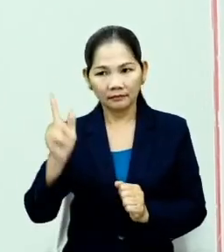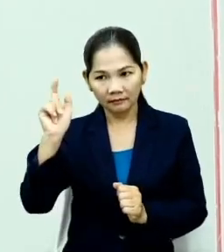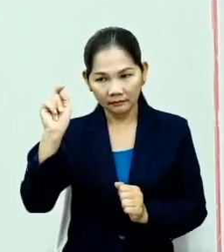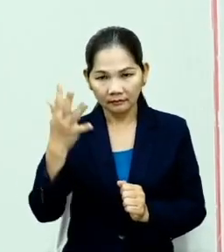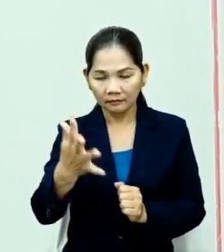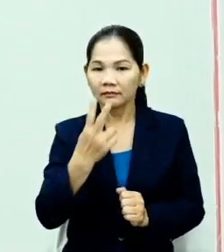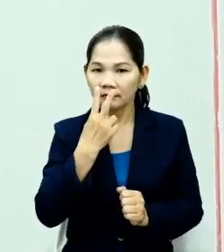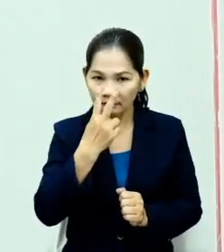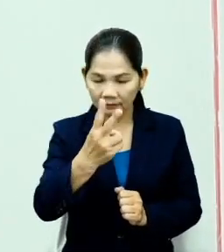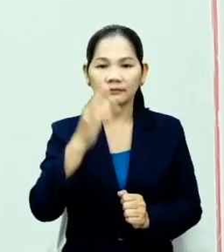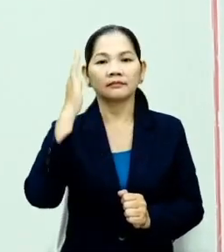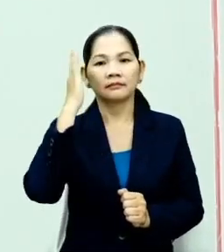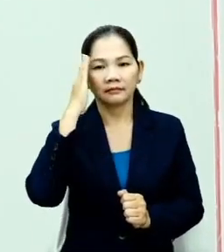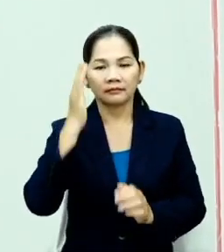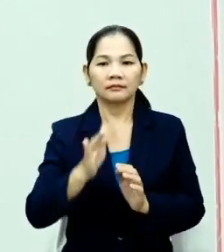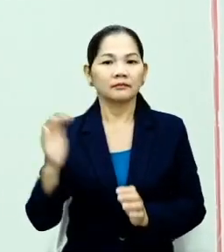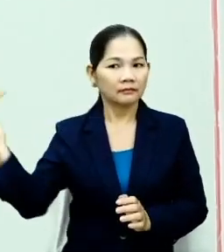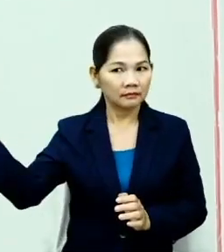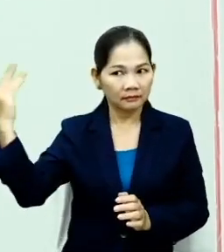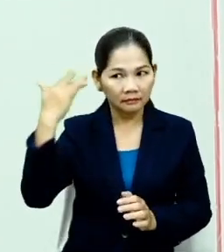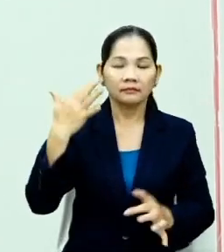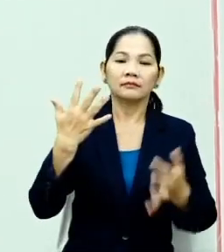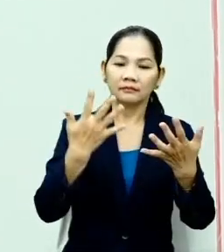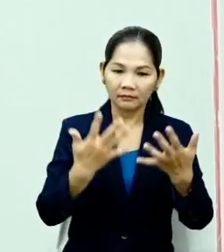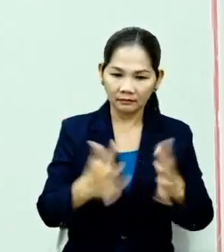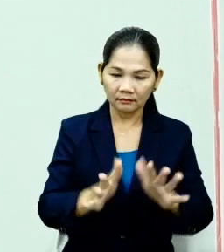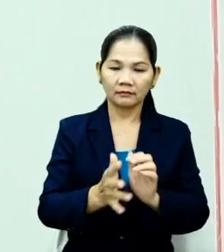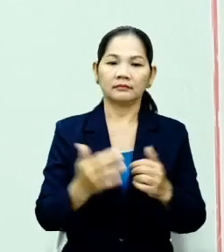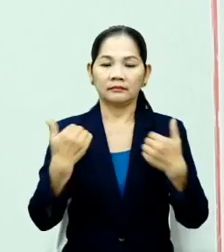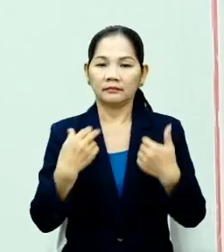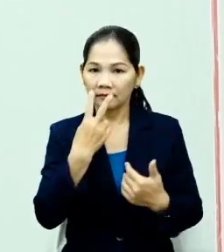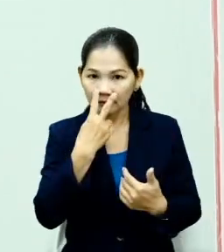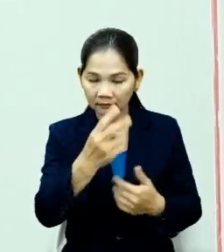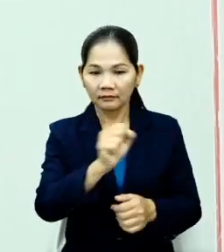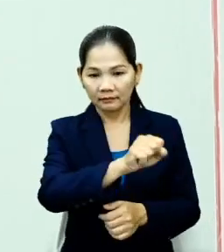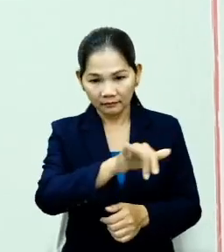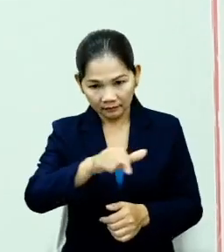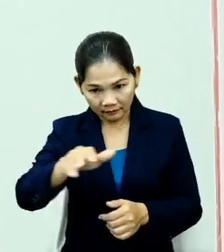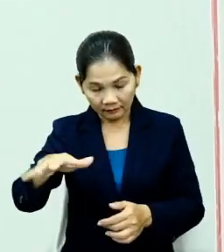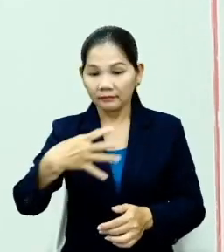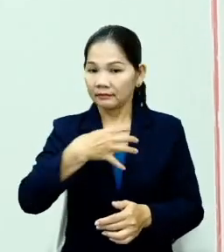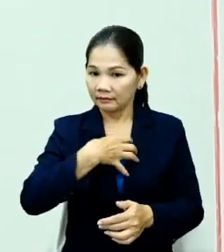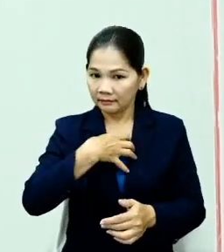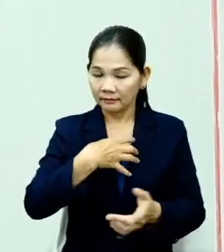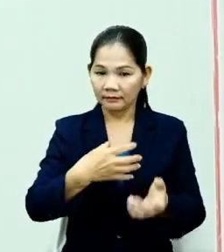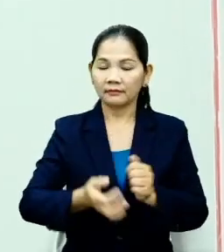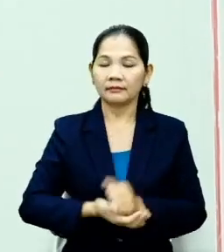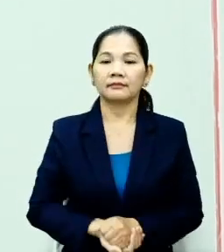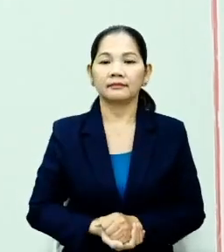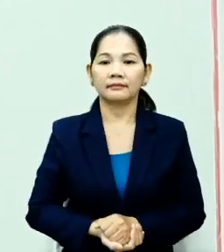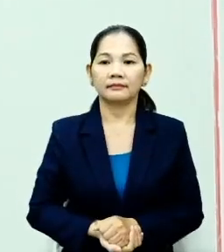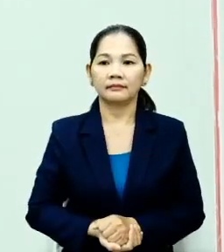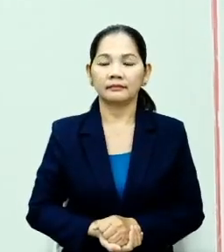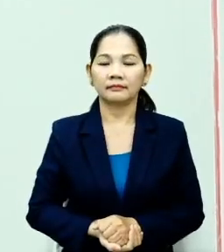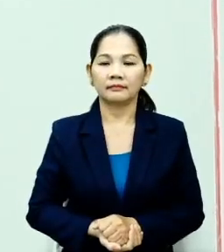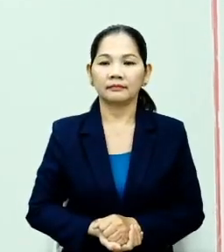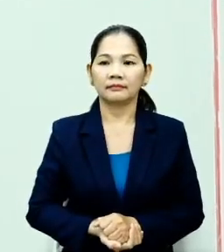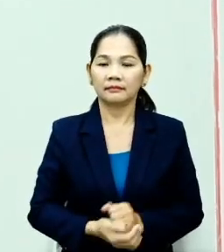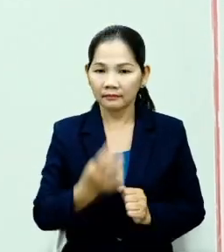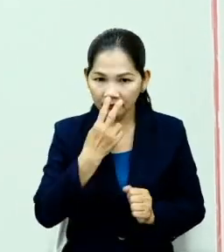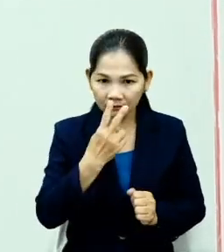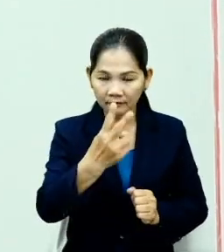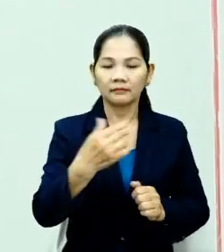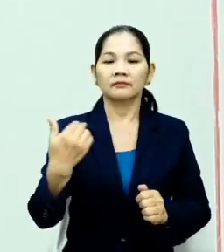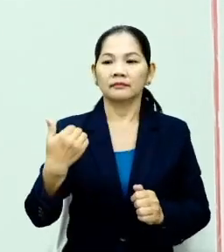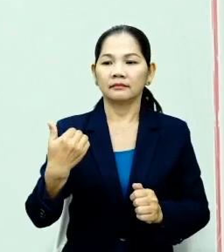hay con có bàn chà sẽ đập xô rồi rồi hai đai chắc con chẳng khơi tụa xô thế con. Chà à là con chăm sẵn kết mớ